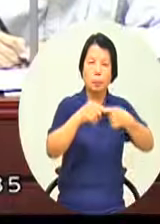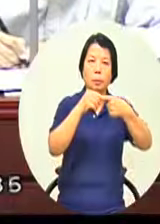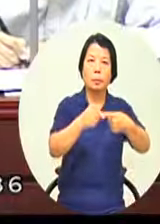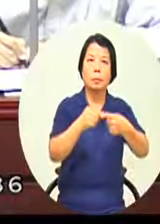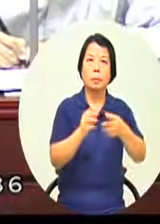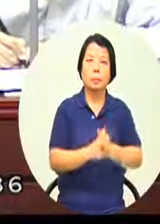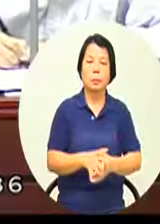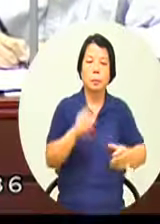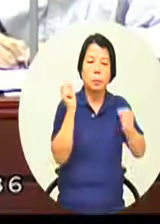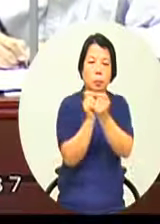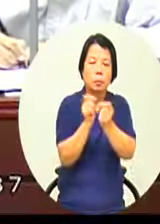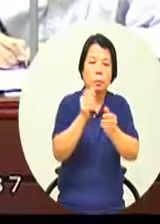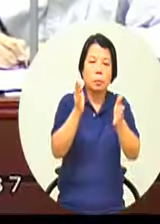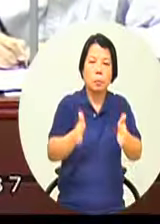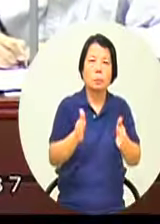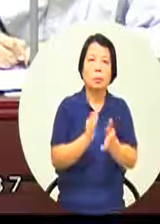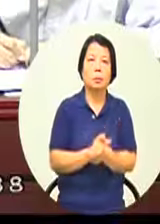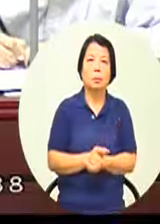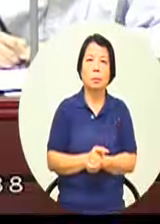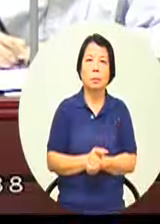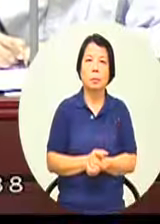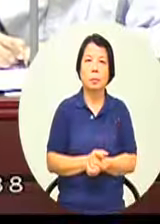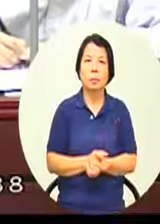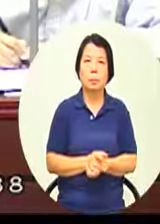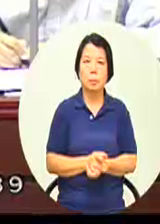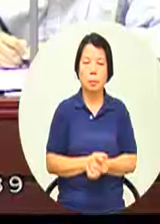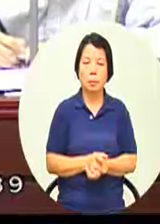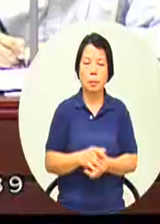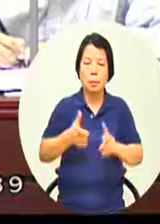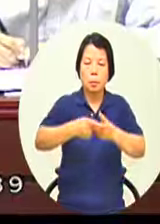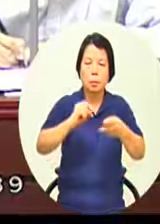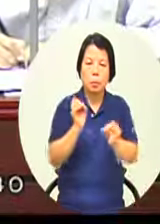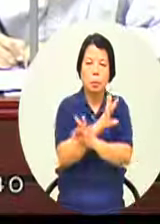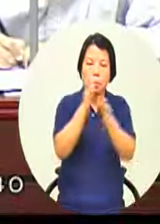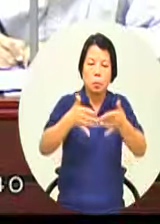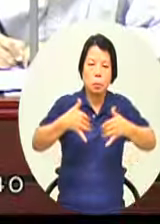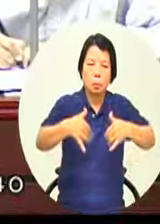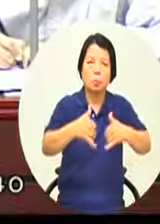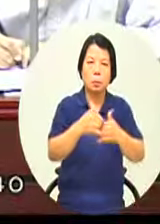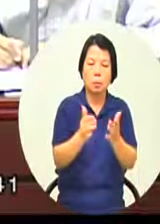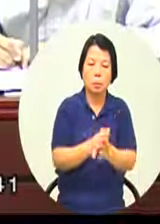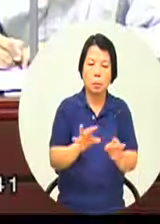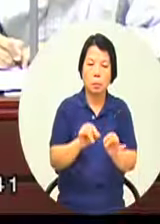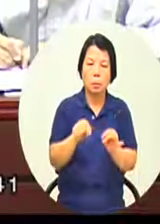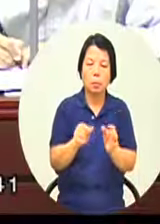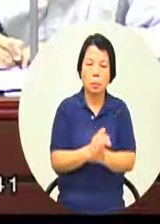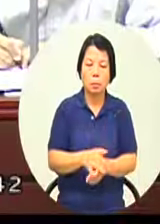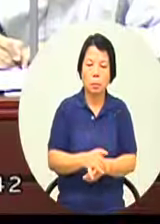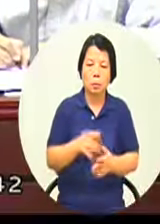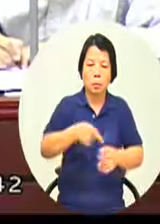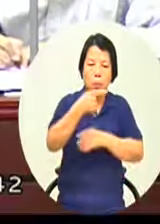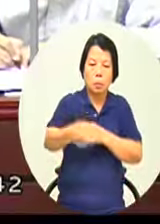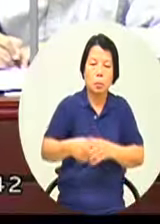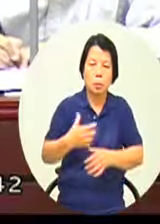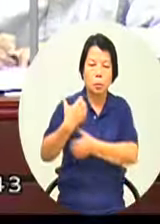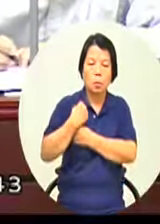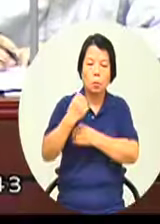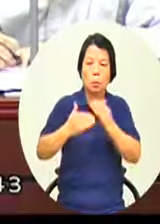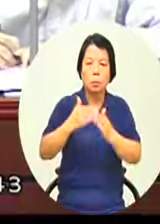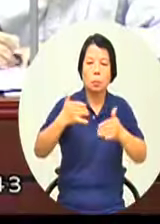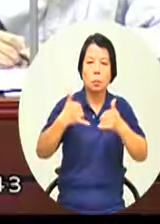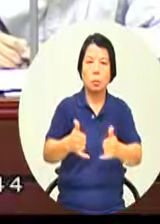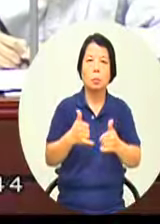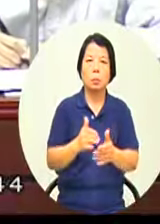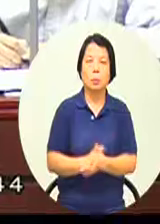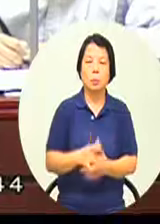就是短期，我们现在在那个和光街那个这个地方下去到军校路这个位置，我们